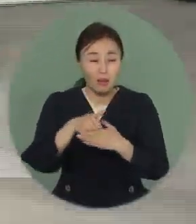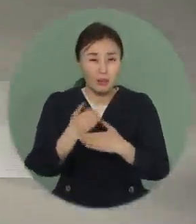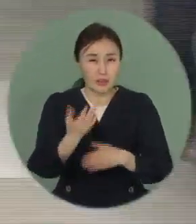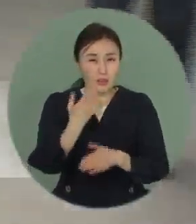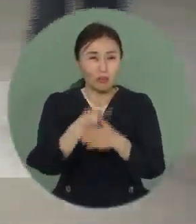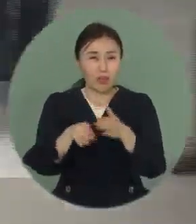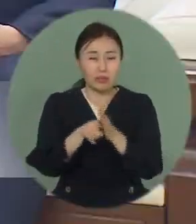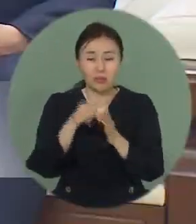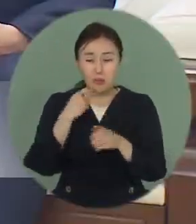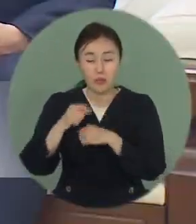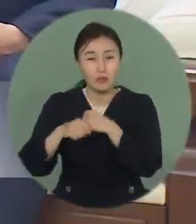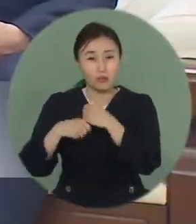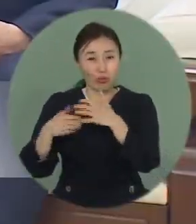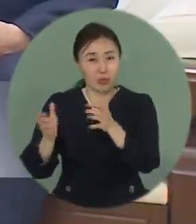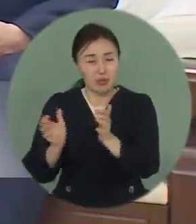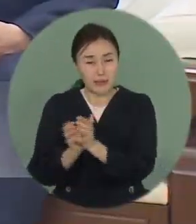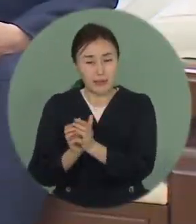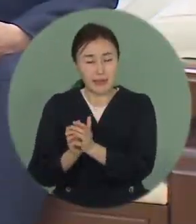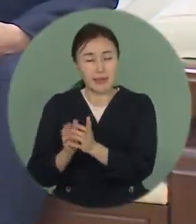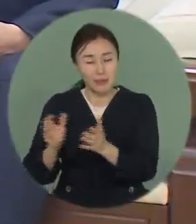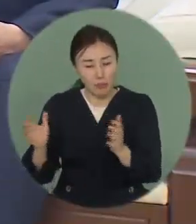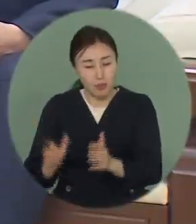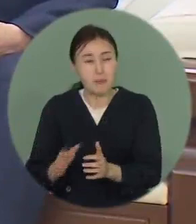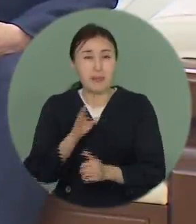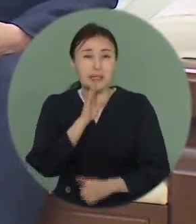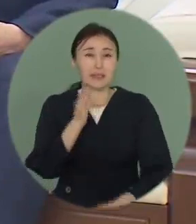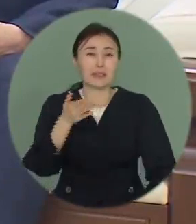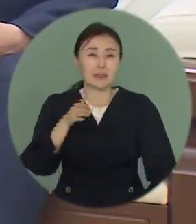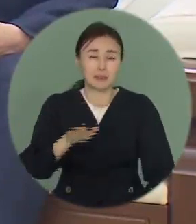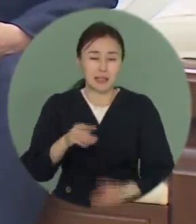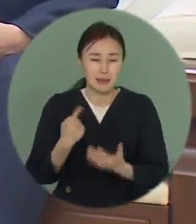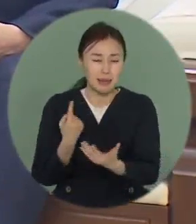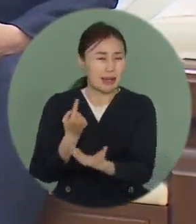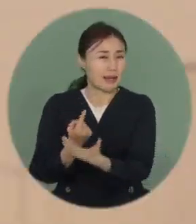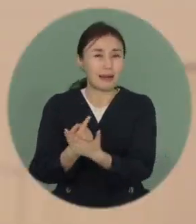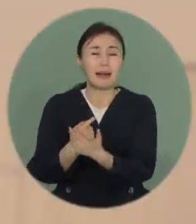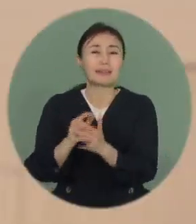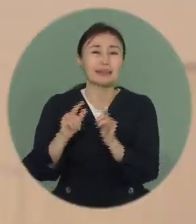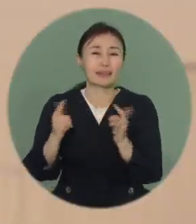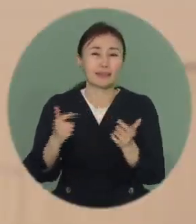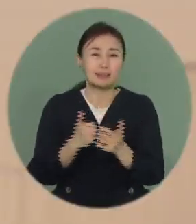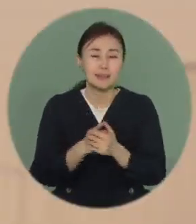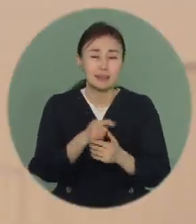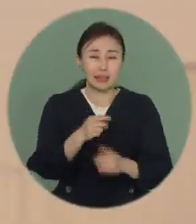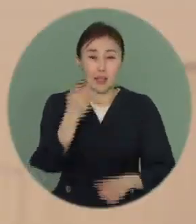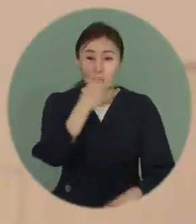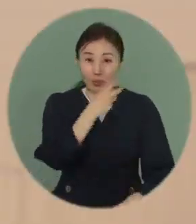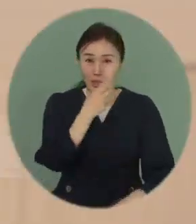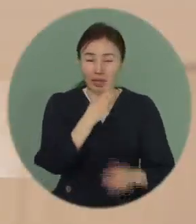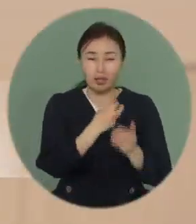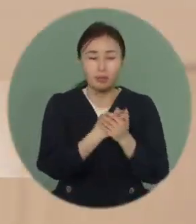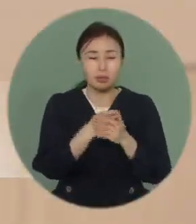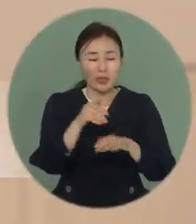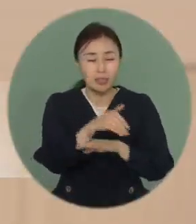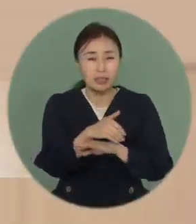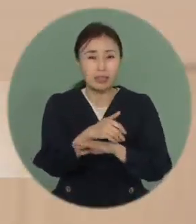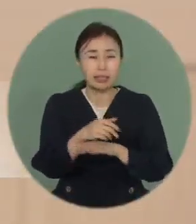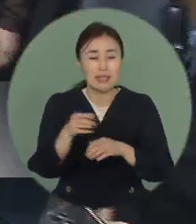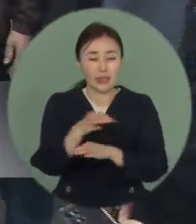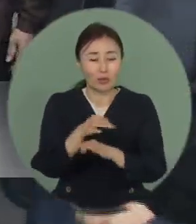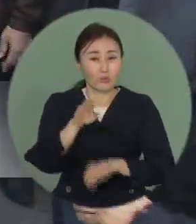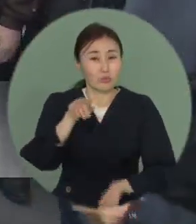민주당과의 합당은 하지 않을 것이라고 말했습니다 조대표는 검사장 직선제와 검찰 기획자 정부 개관을